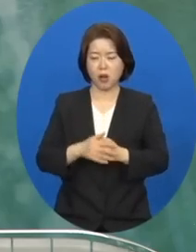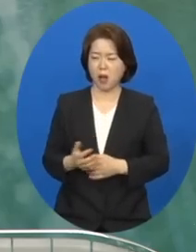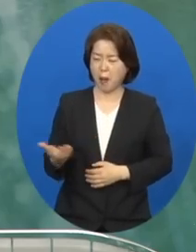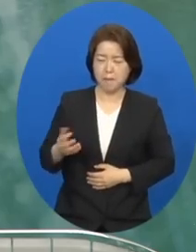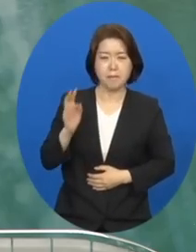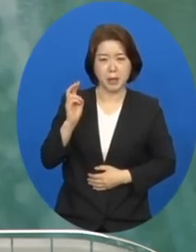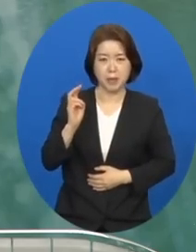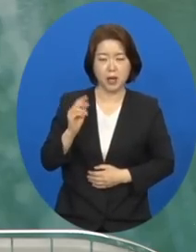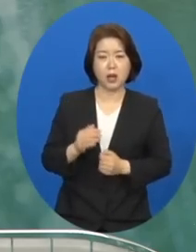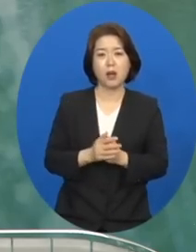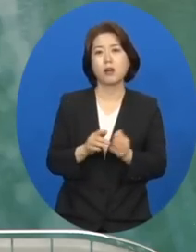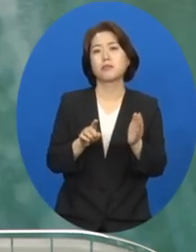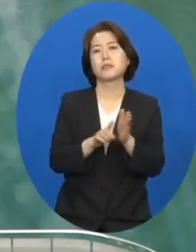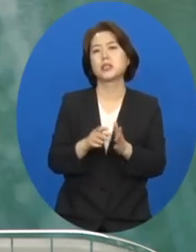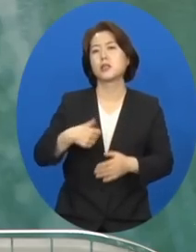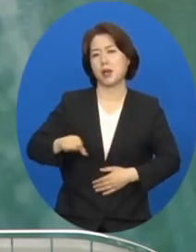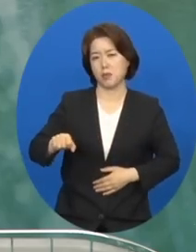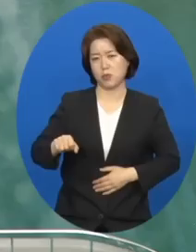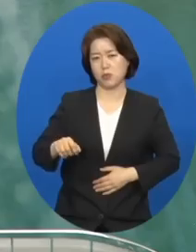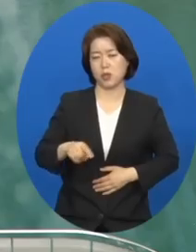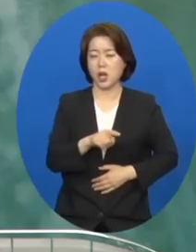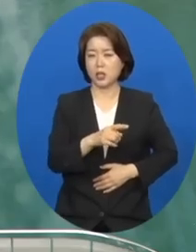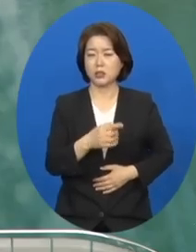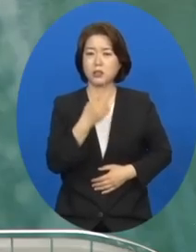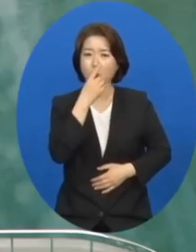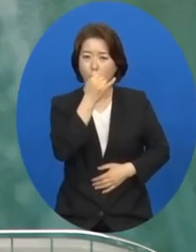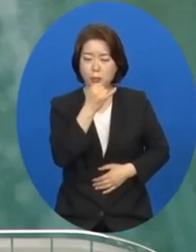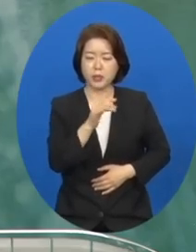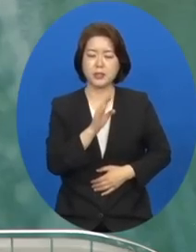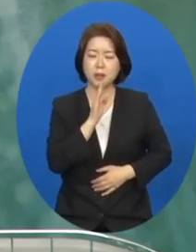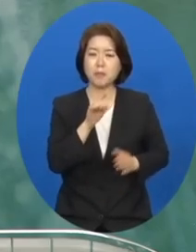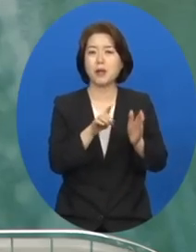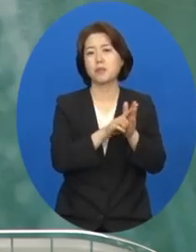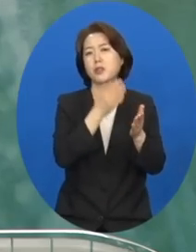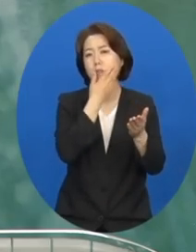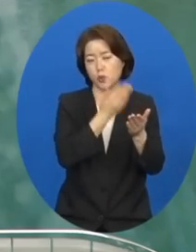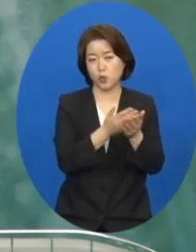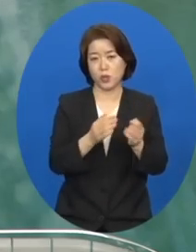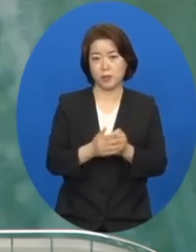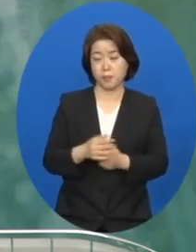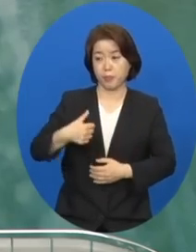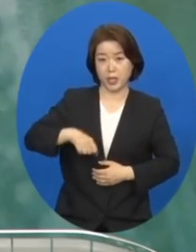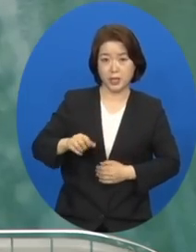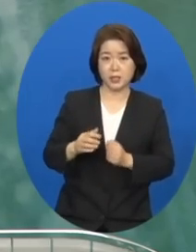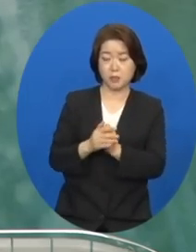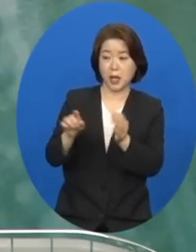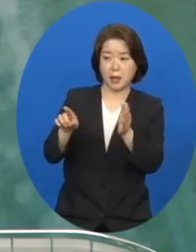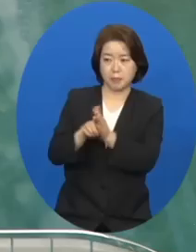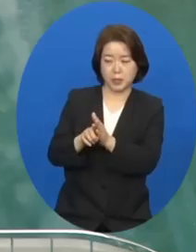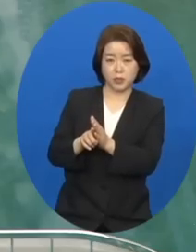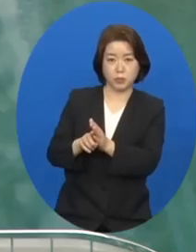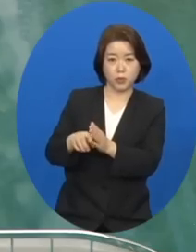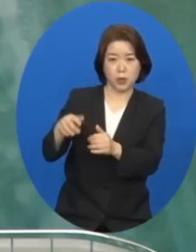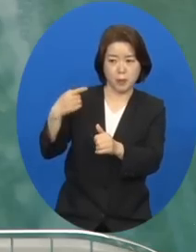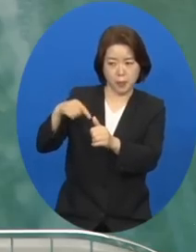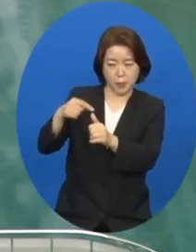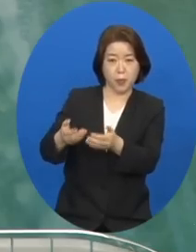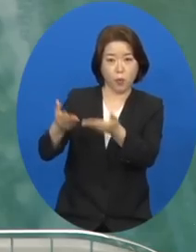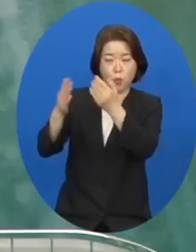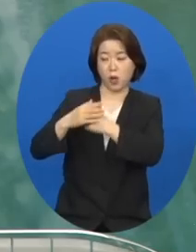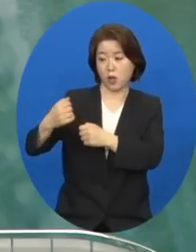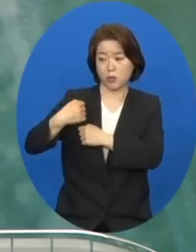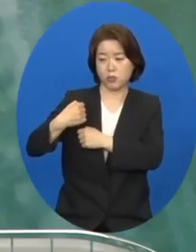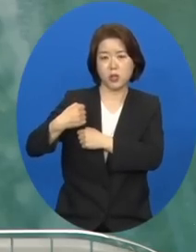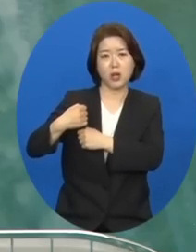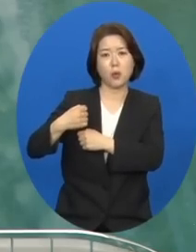믿음이 아들이었습니다 어머님이 참 믿음이 귀한 분이었어요 이 아들을 미국의 믿음으로 켰는데 군대가서 뿔의 사고를 당해서